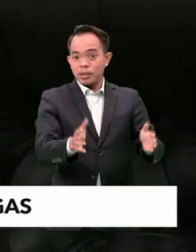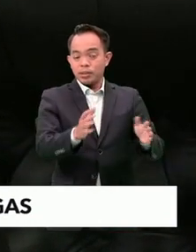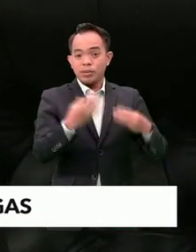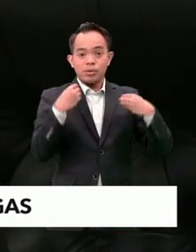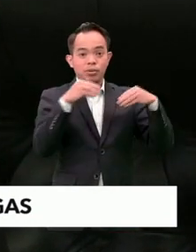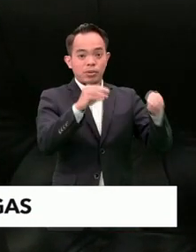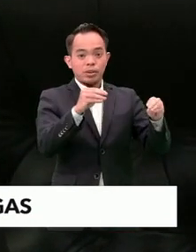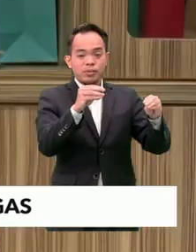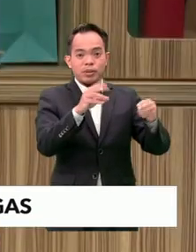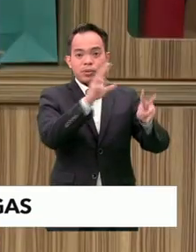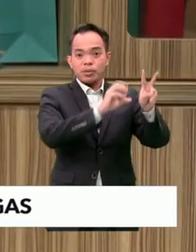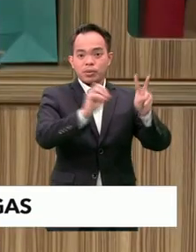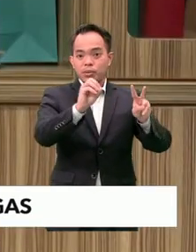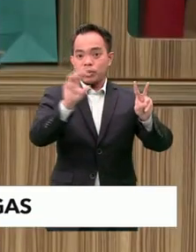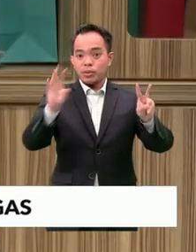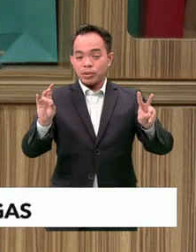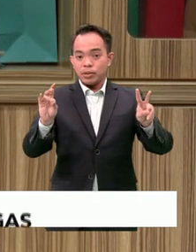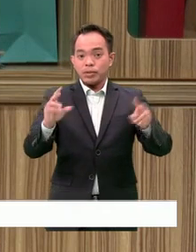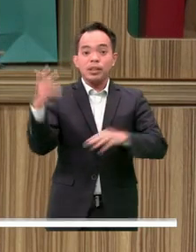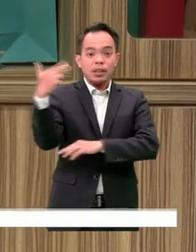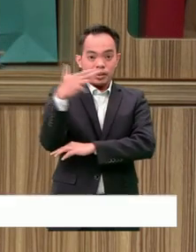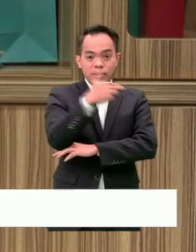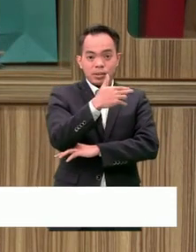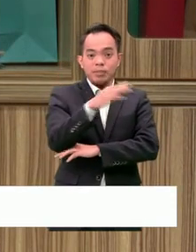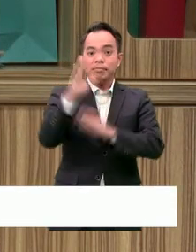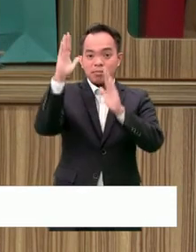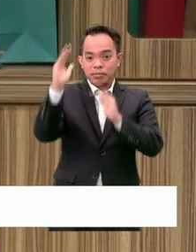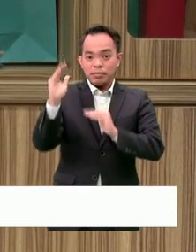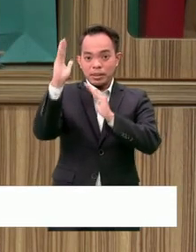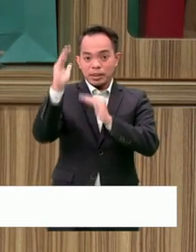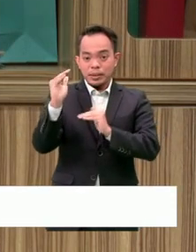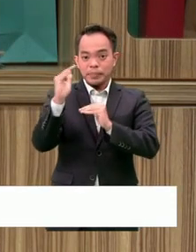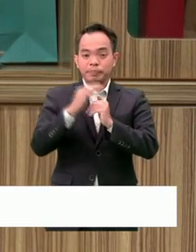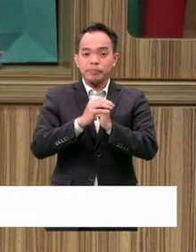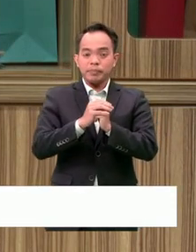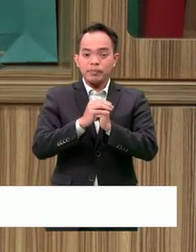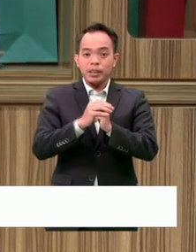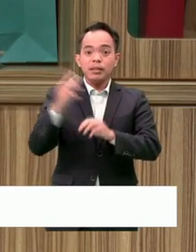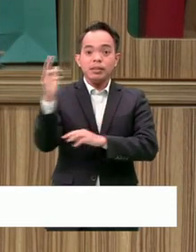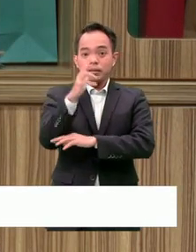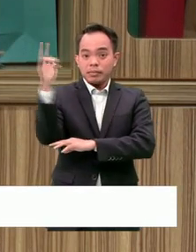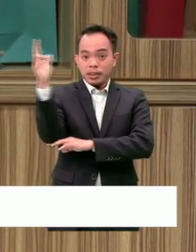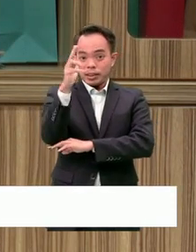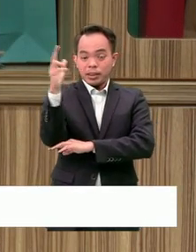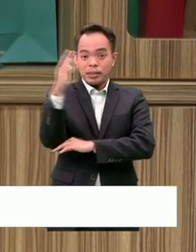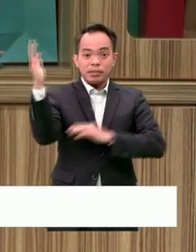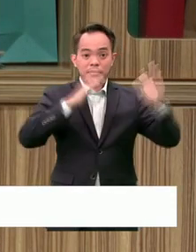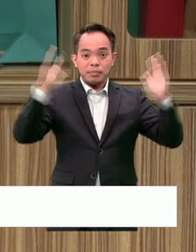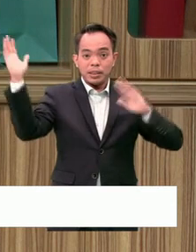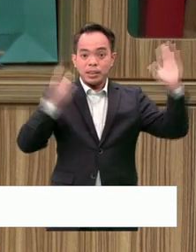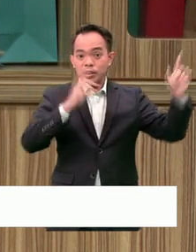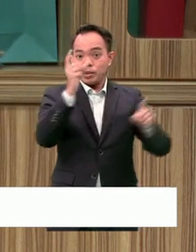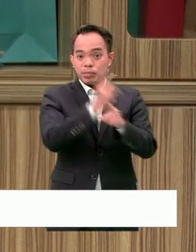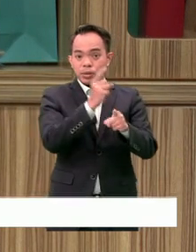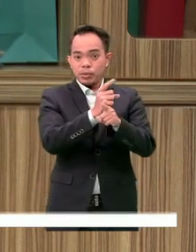Migran 2007. Jadi Indonesia sangat berharap enforcement agency Malaysia betul-betul